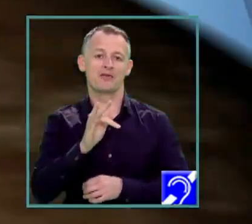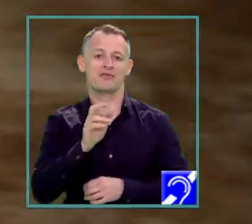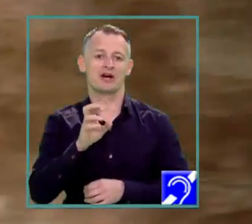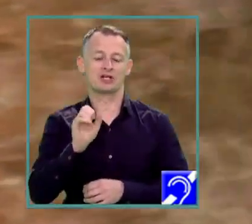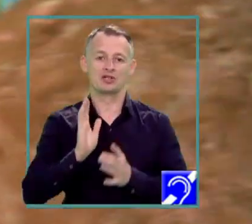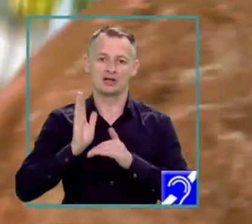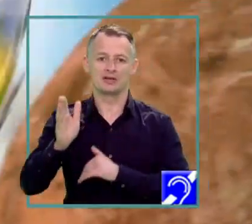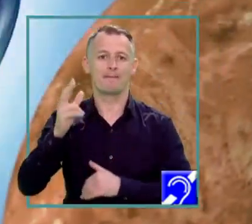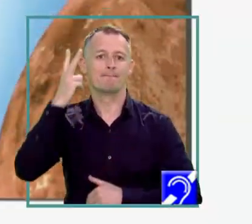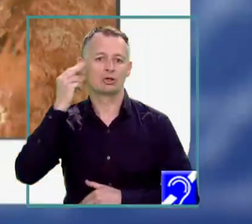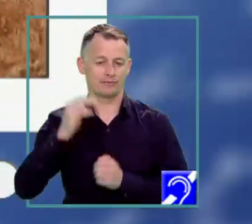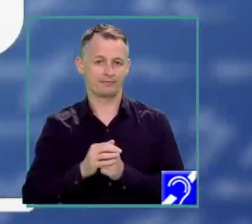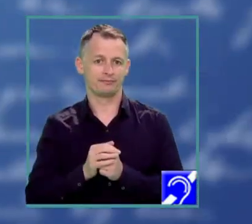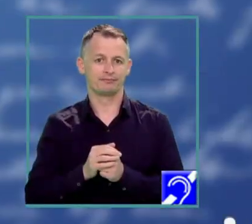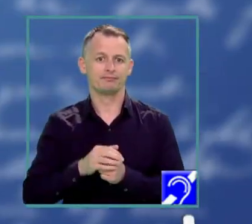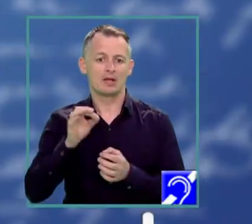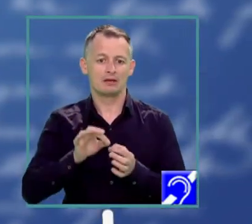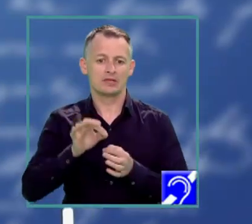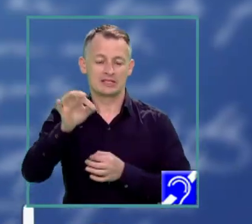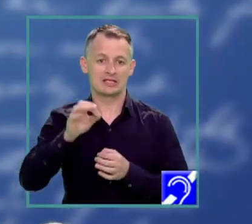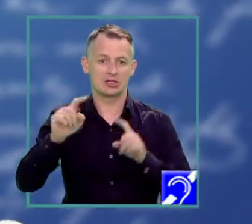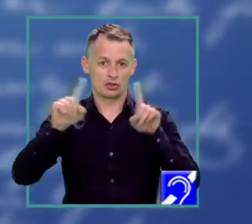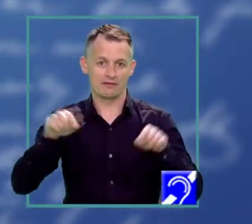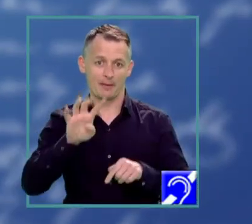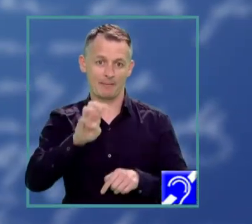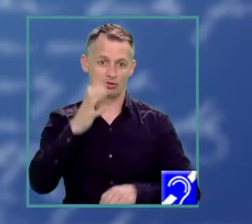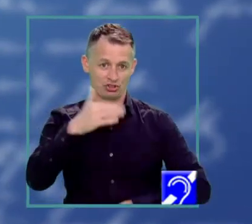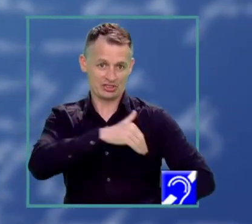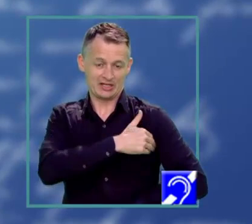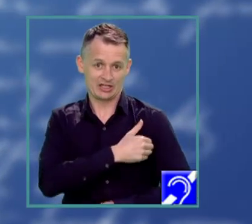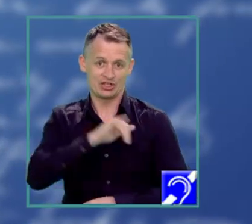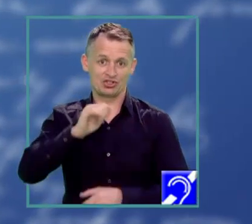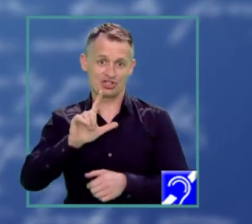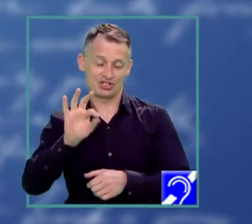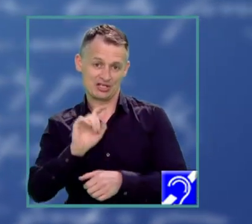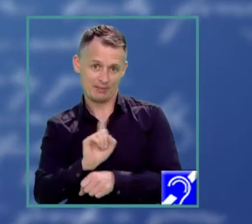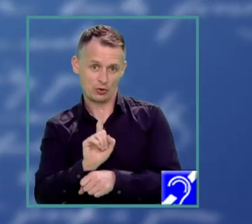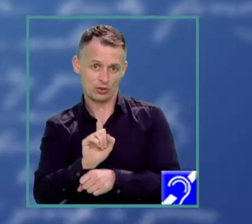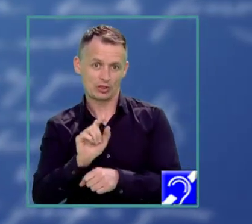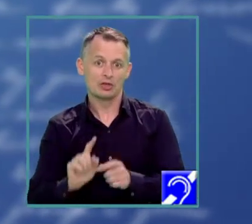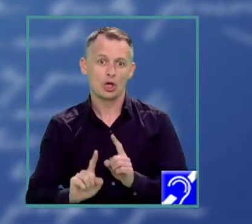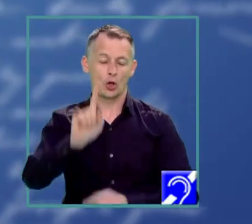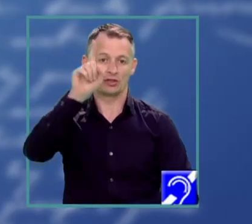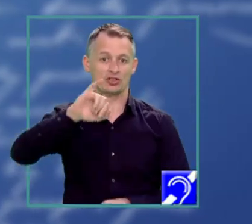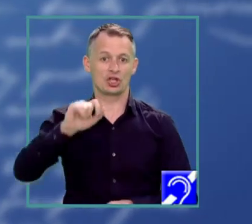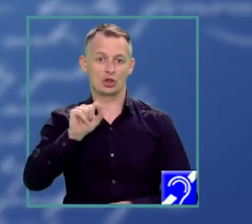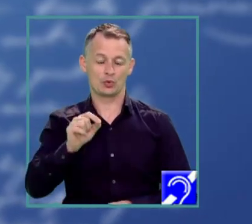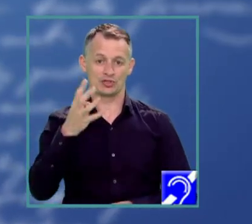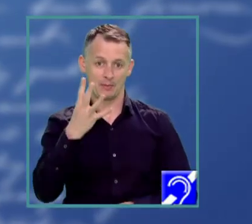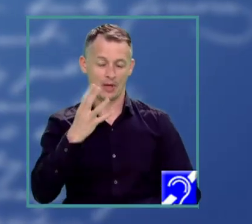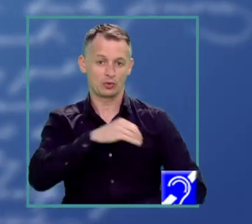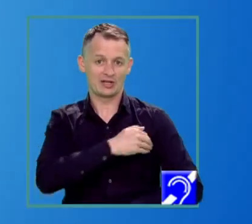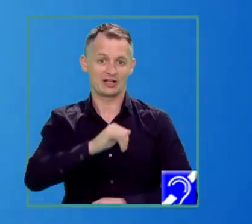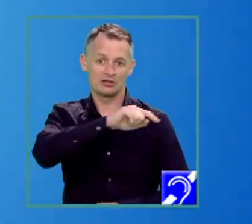Brașov coordonatele geografice sunt 45 de grade și 50 de minute latitudine nordică și 24 de grade